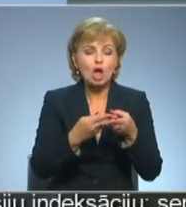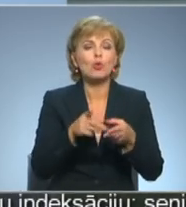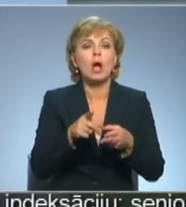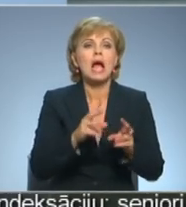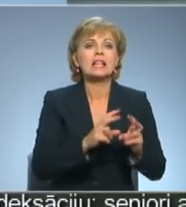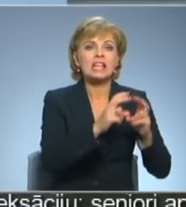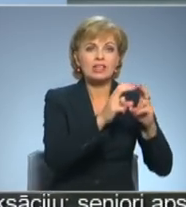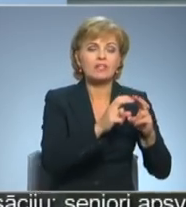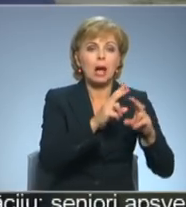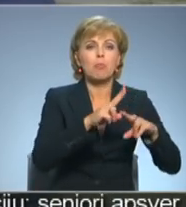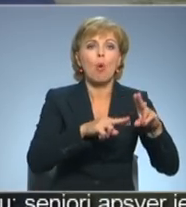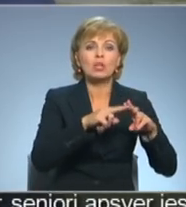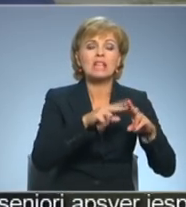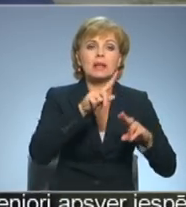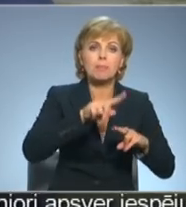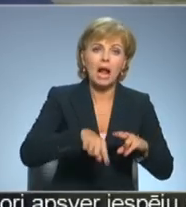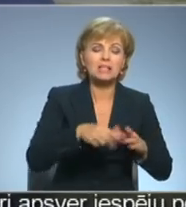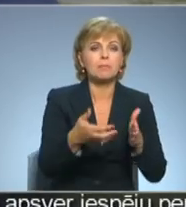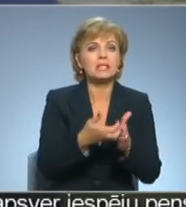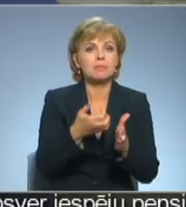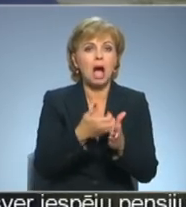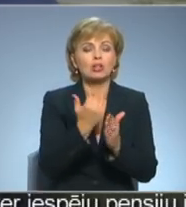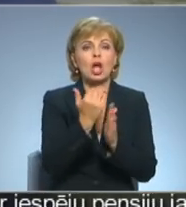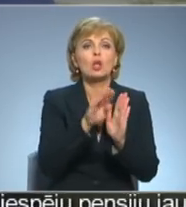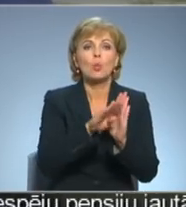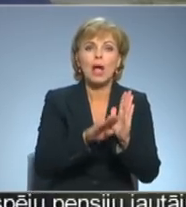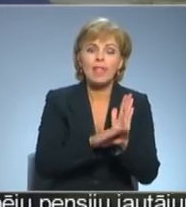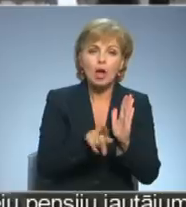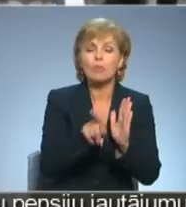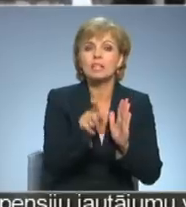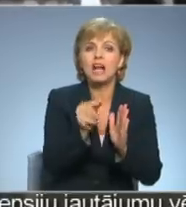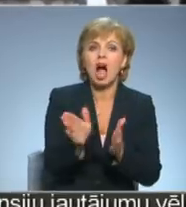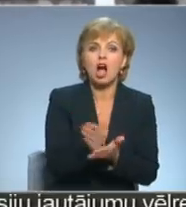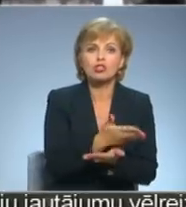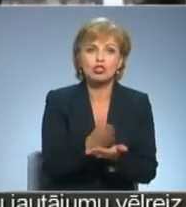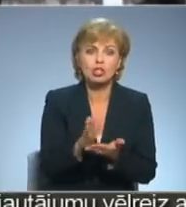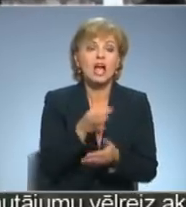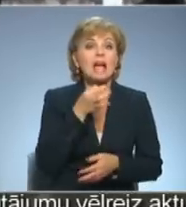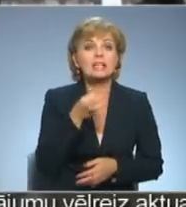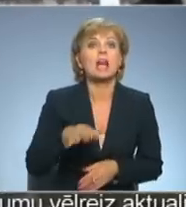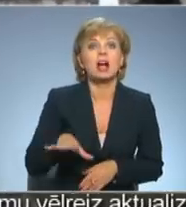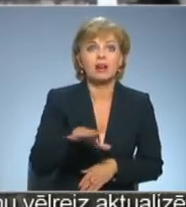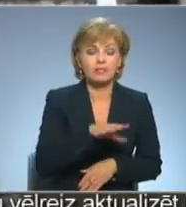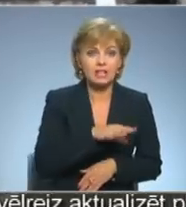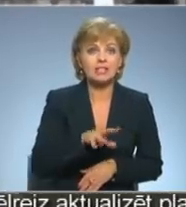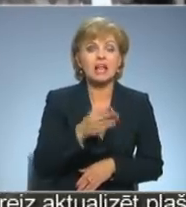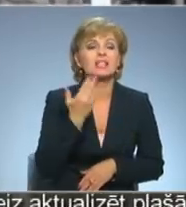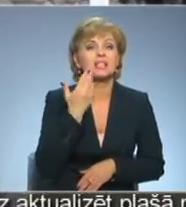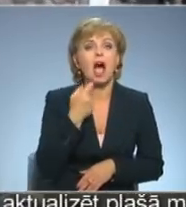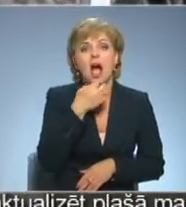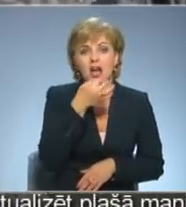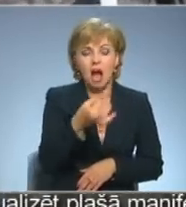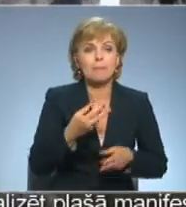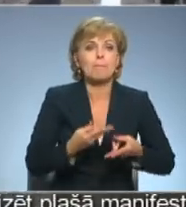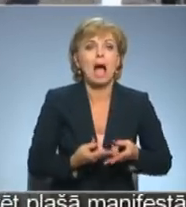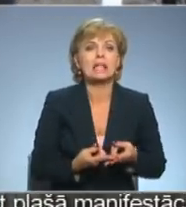un liftam būvniecības prasības un izmantošanas noteikumi atšķiras. Kā saka visi, tad tas ir pacēlājs. Kaut